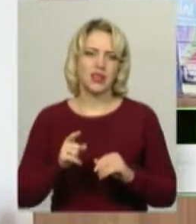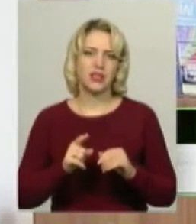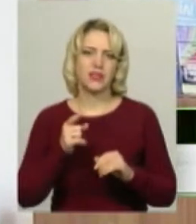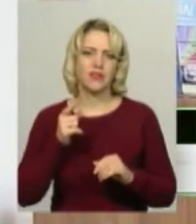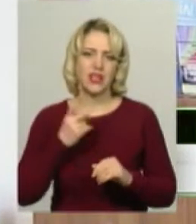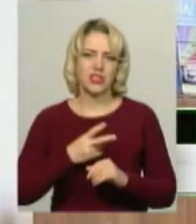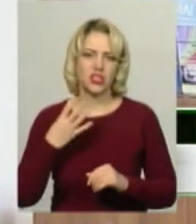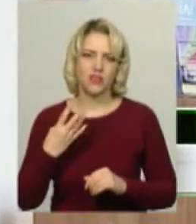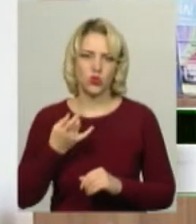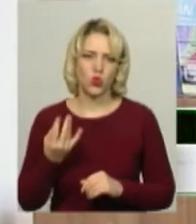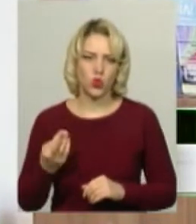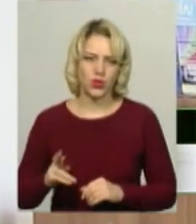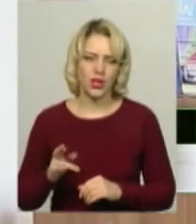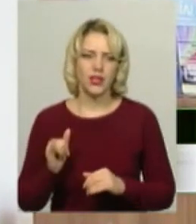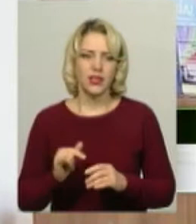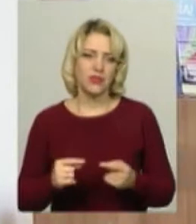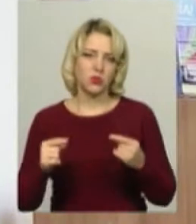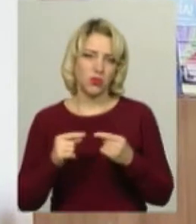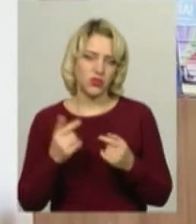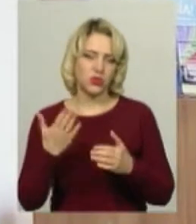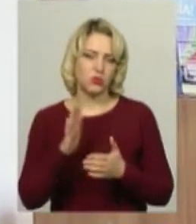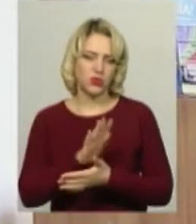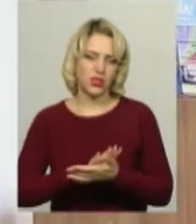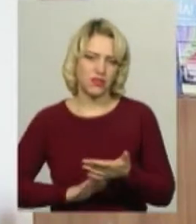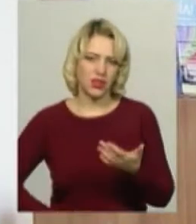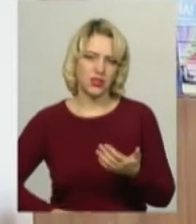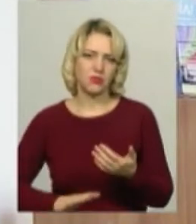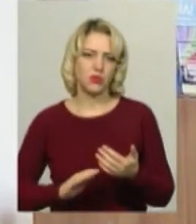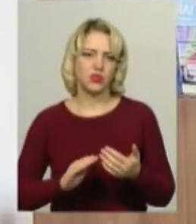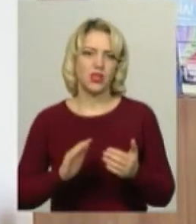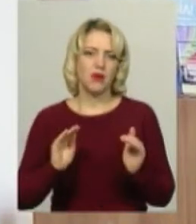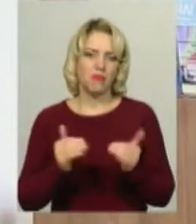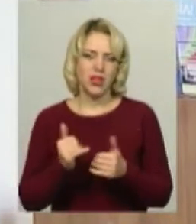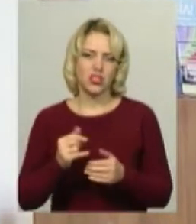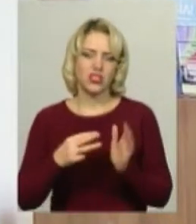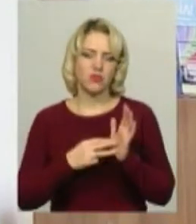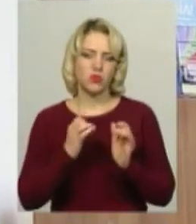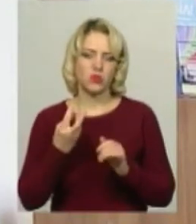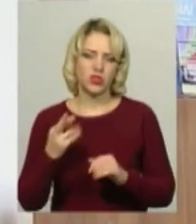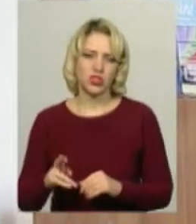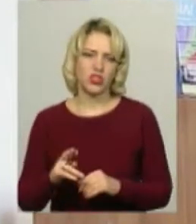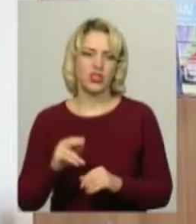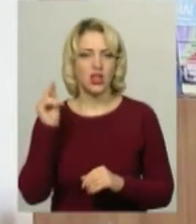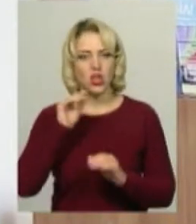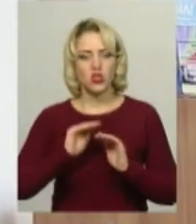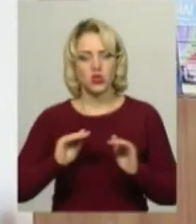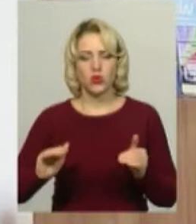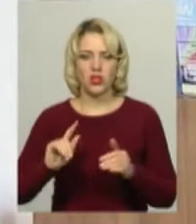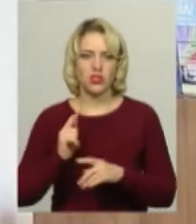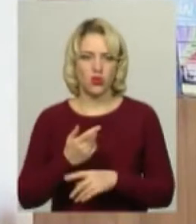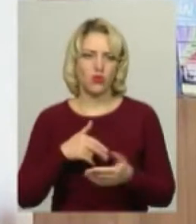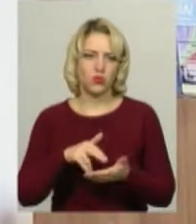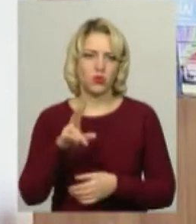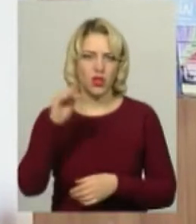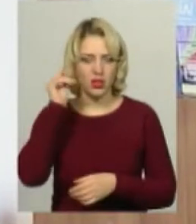грудня. Вони триватимуть менше і вже з 8 січня школярі підуть знову на